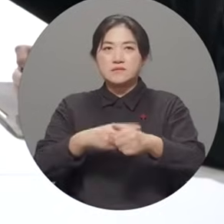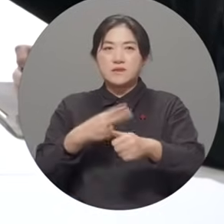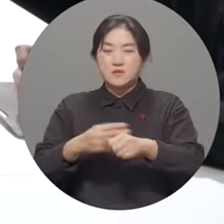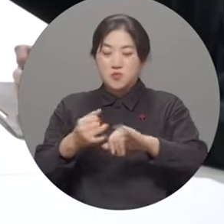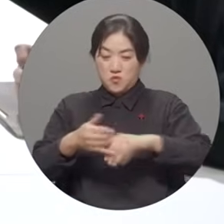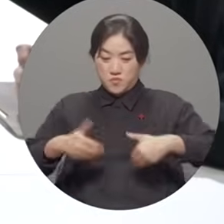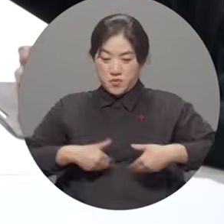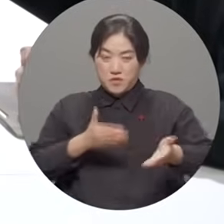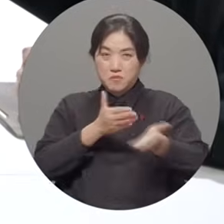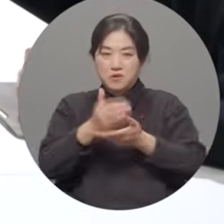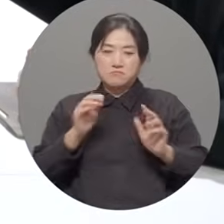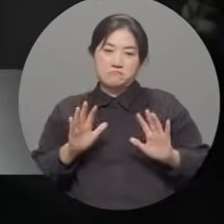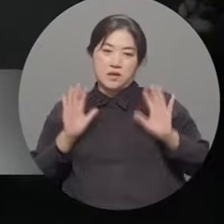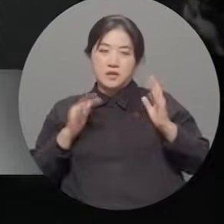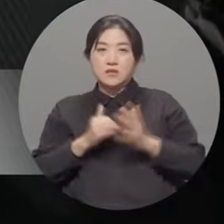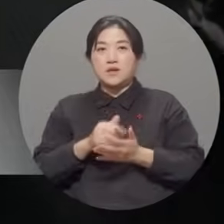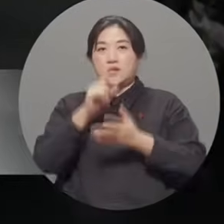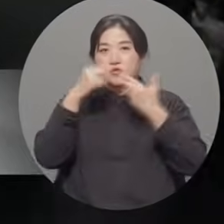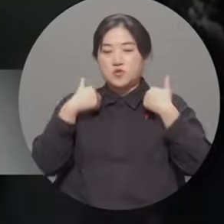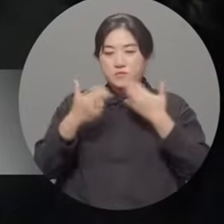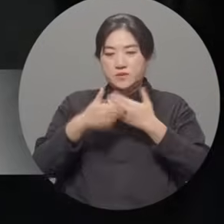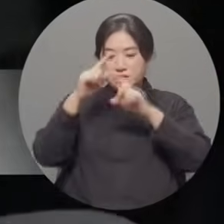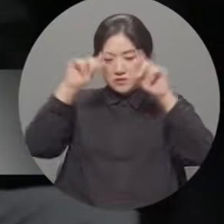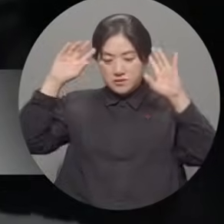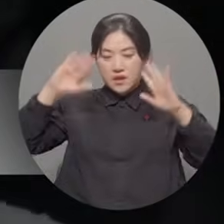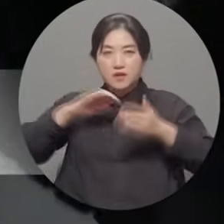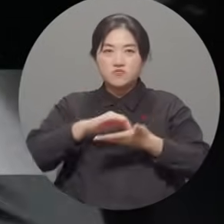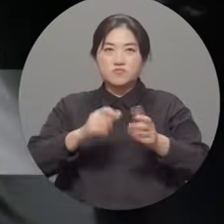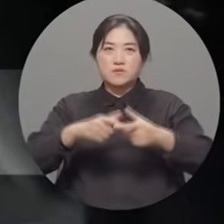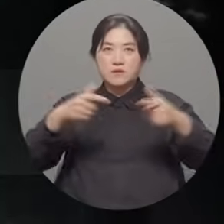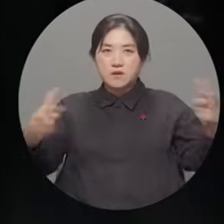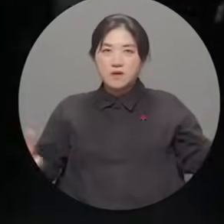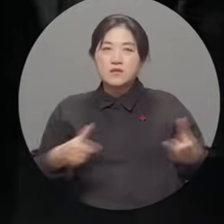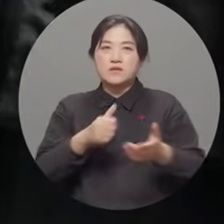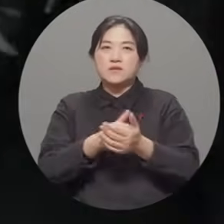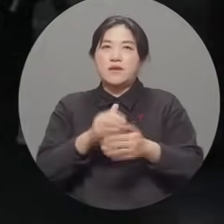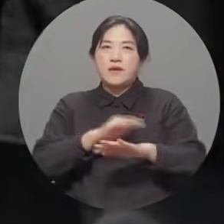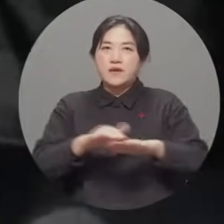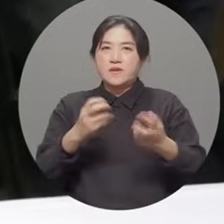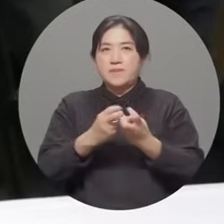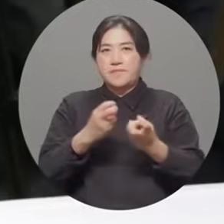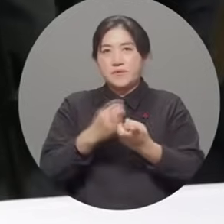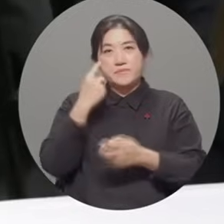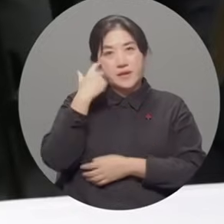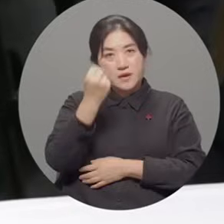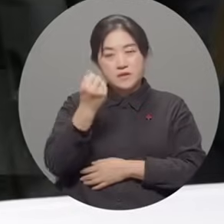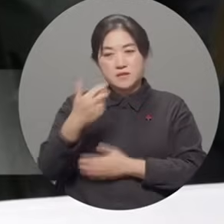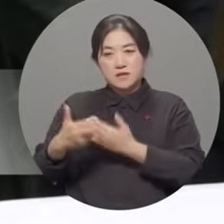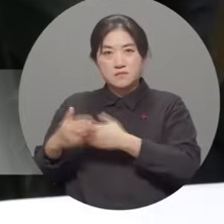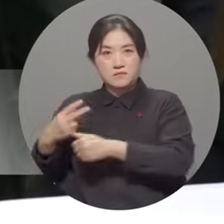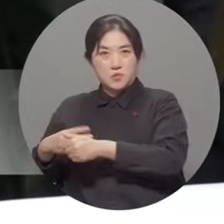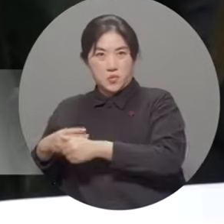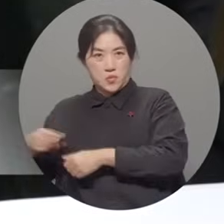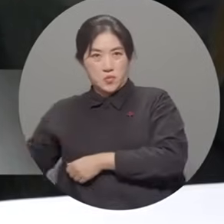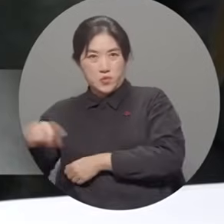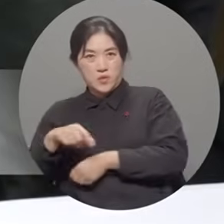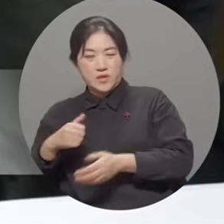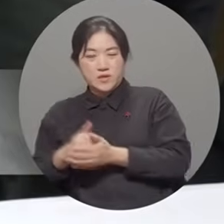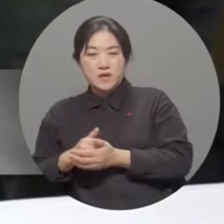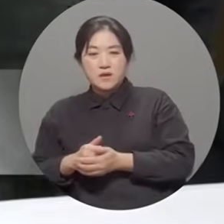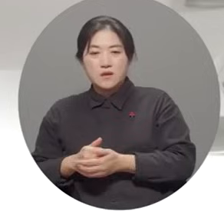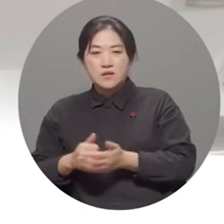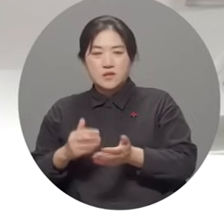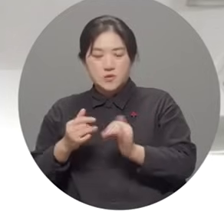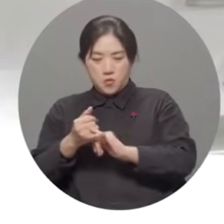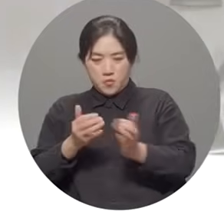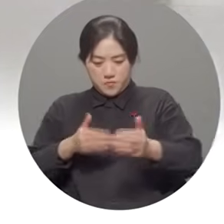의료 기피에 정부는 의대 정원 확대를 통한 인력 충원을 해결책으로 내세우고 있지만 의료계는 필수 의료에 대한 지원책을